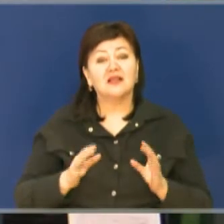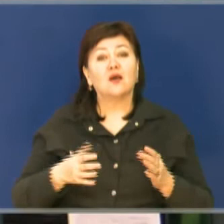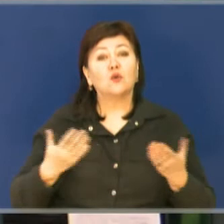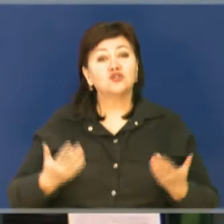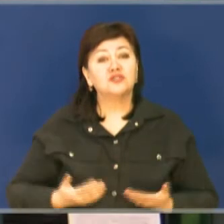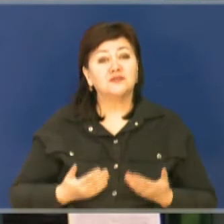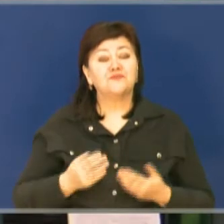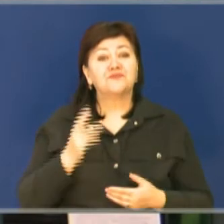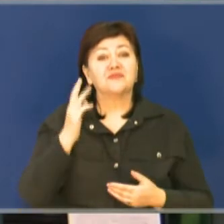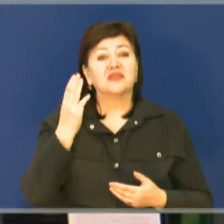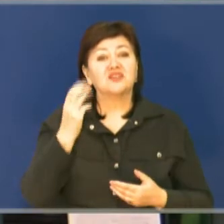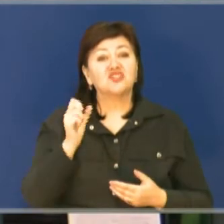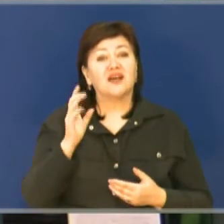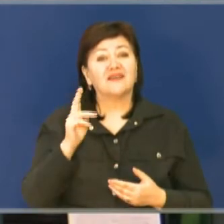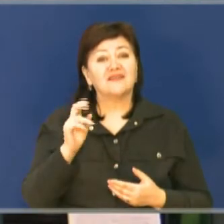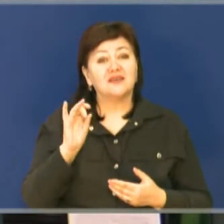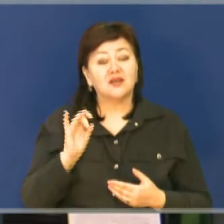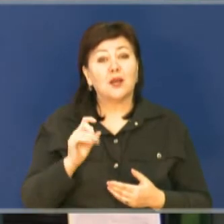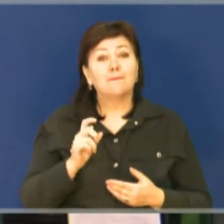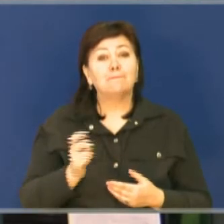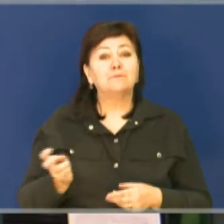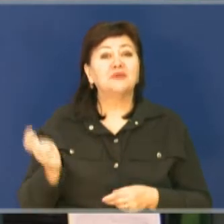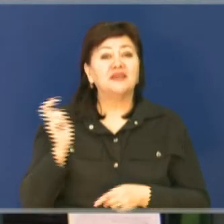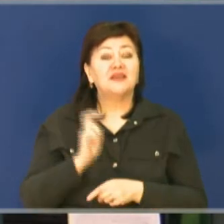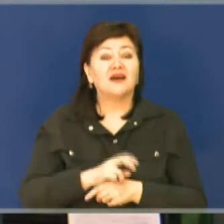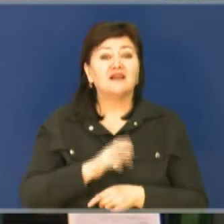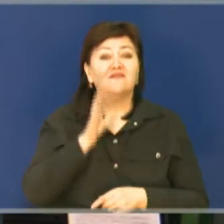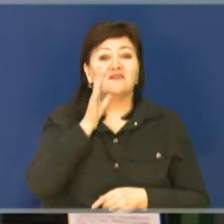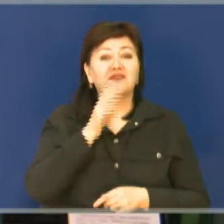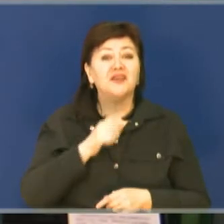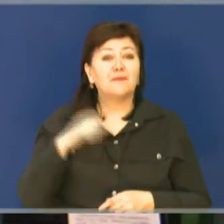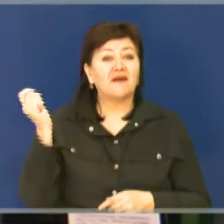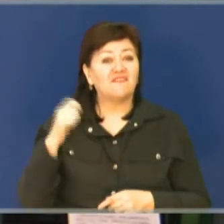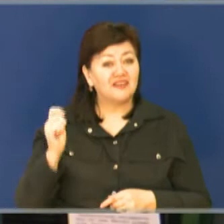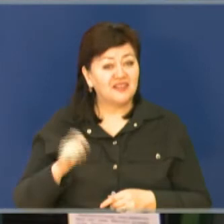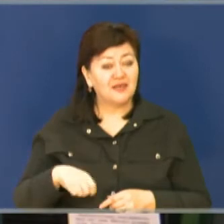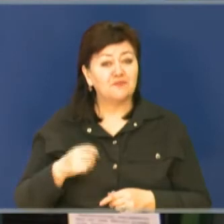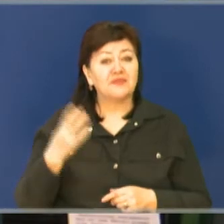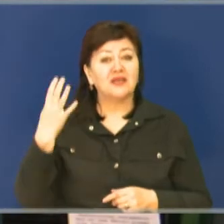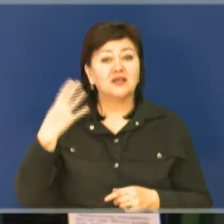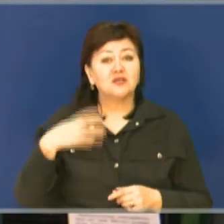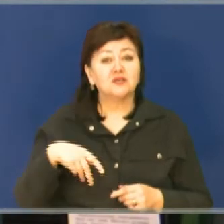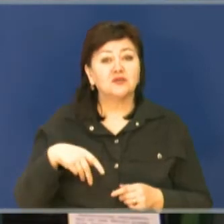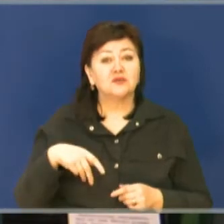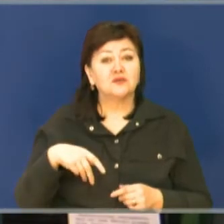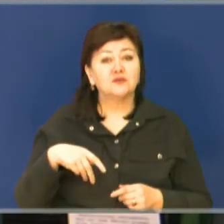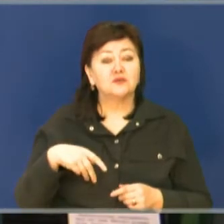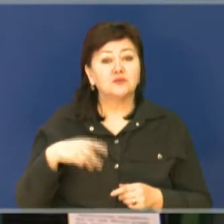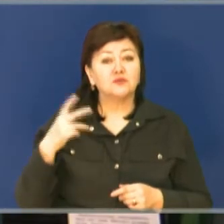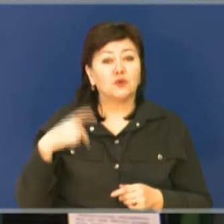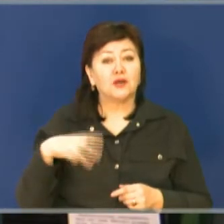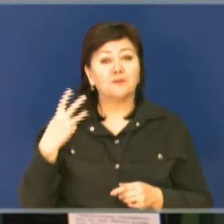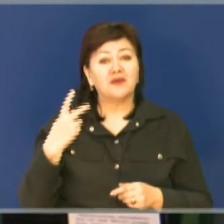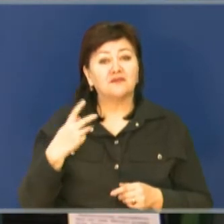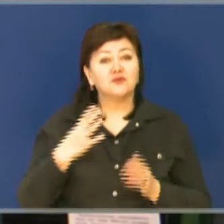Шакир приехал в деревню во время войны. С его приходом многое изменилось. Я был с поэтом в период его жизни с 44 по 94 года. Он мог